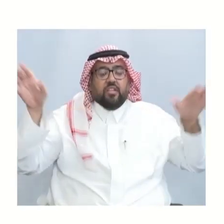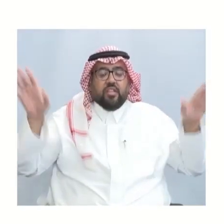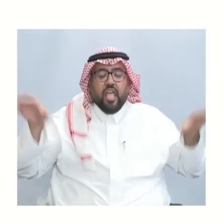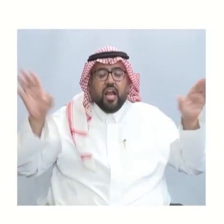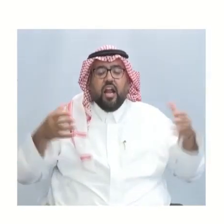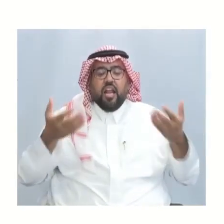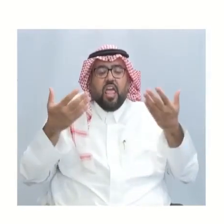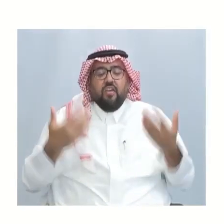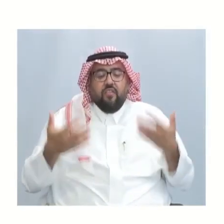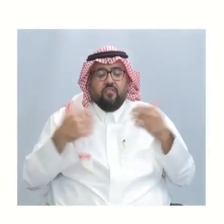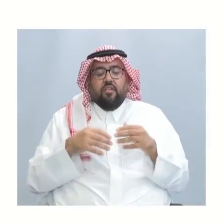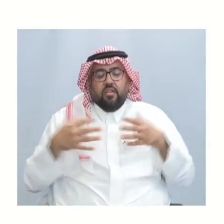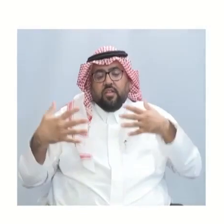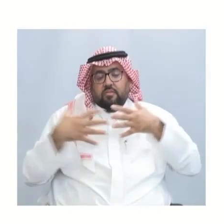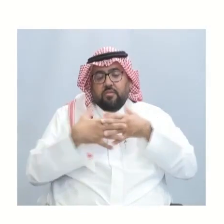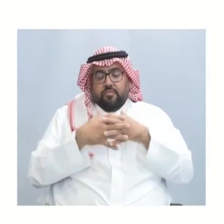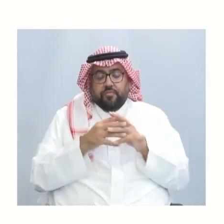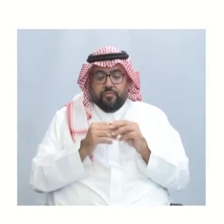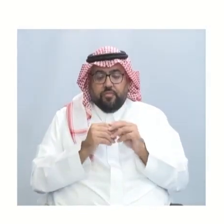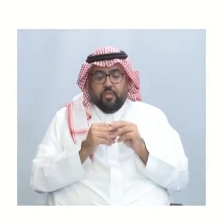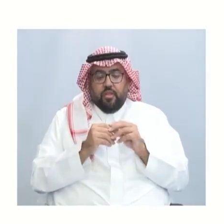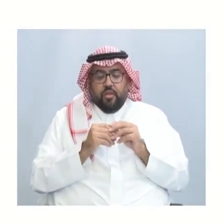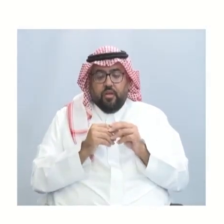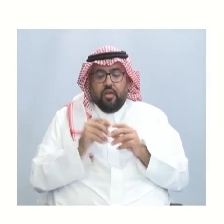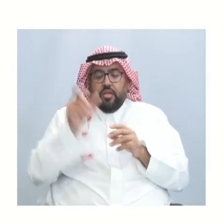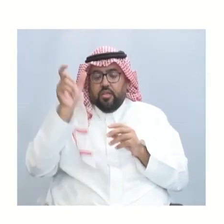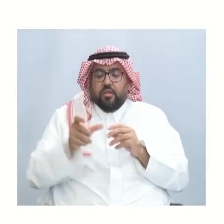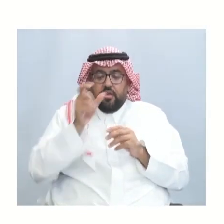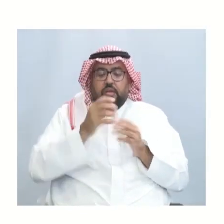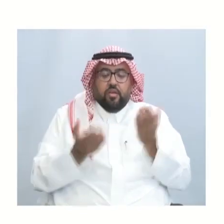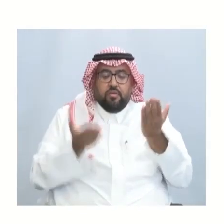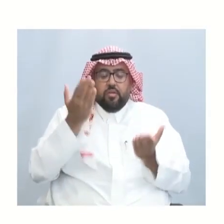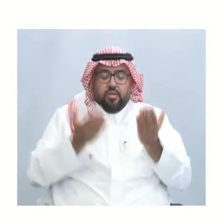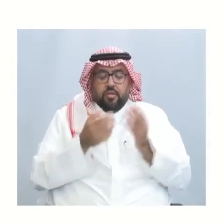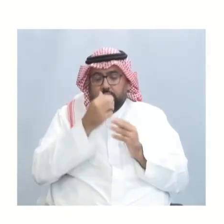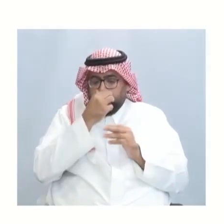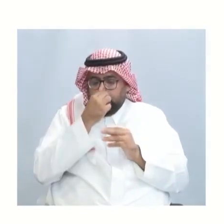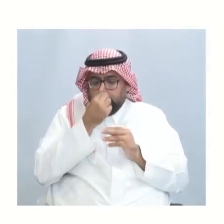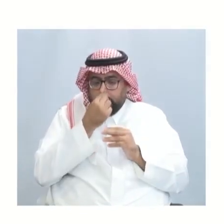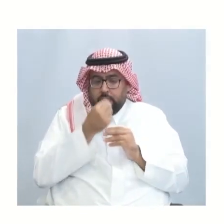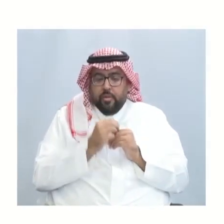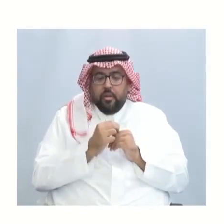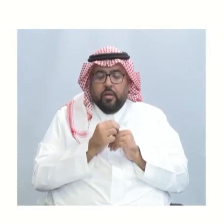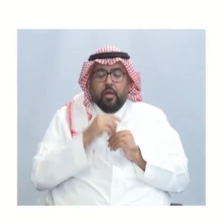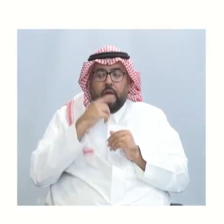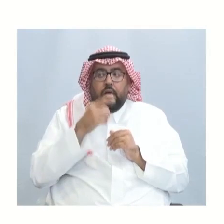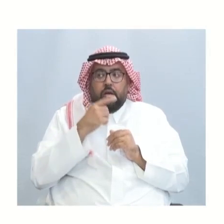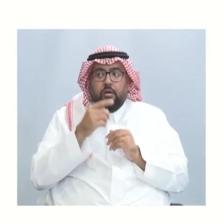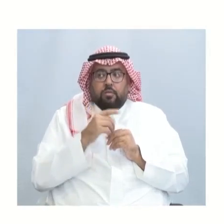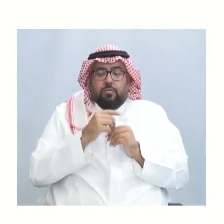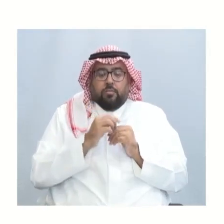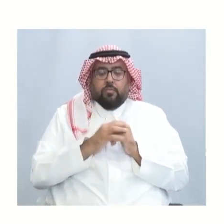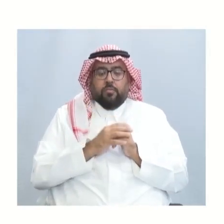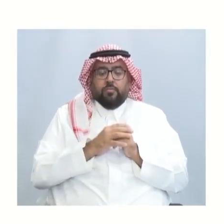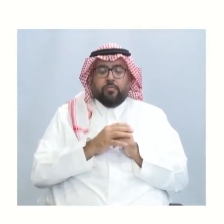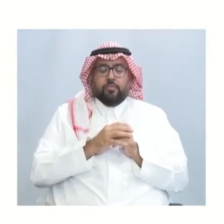الطيور تربط بين تكييفات الطيور وقدرتها على الطيران تصف الرتب المختلفه للطيور ذكرنا ان